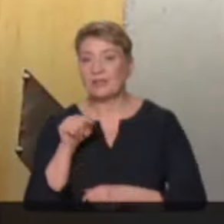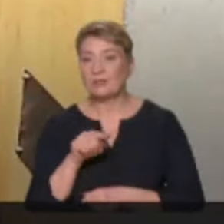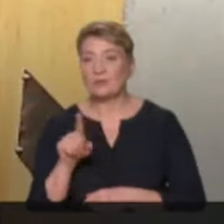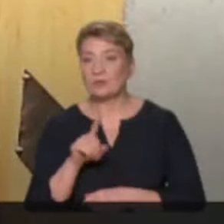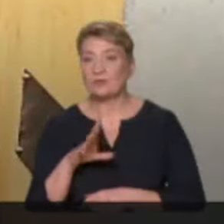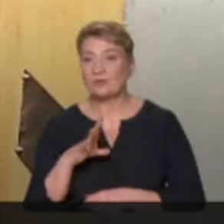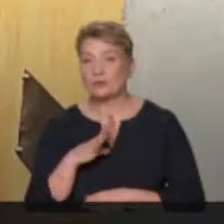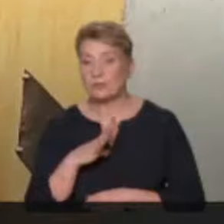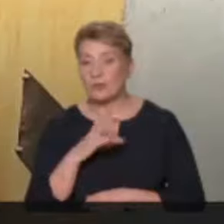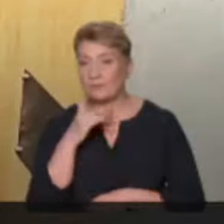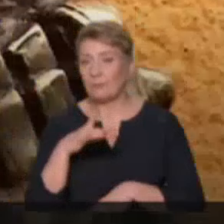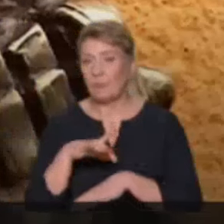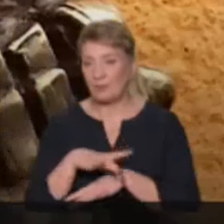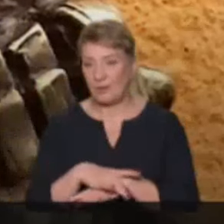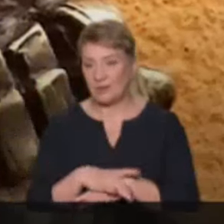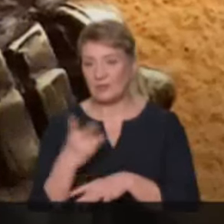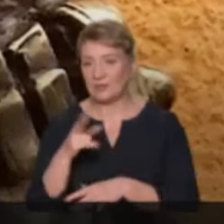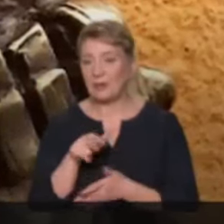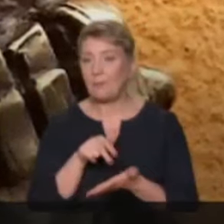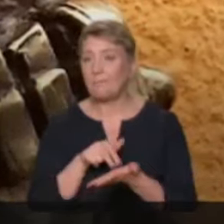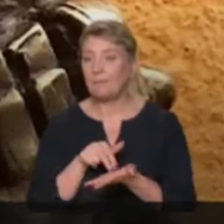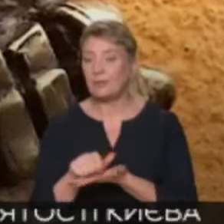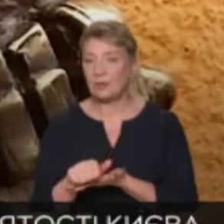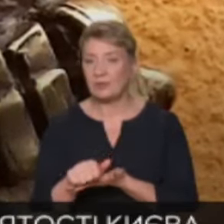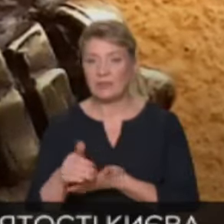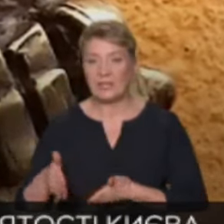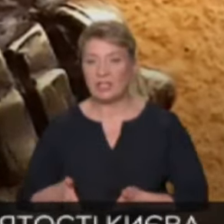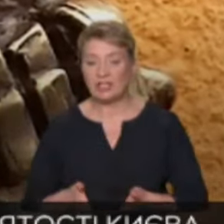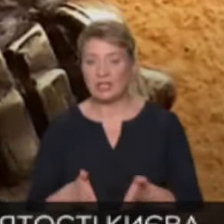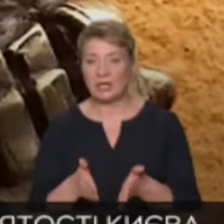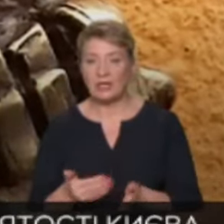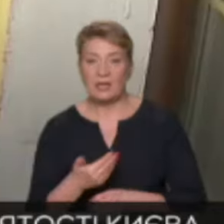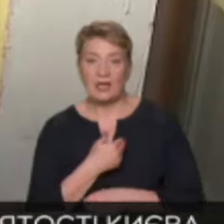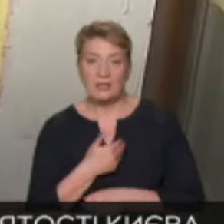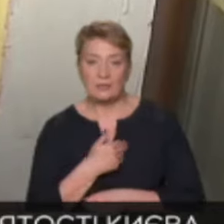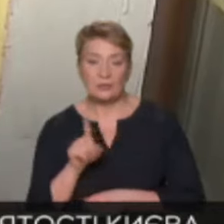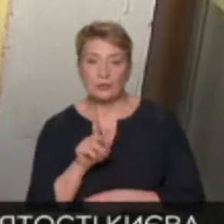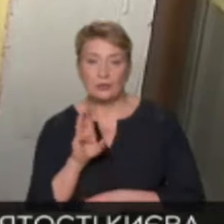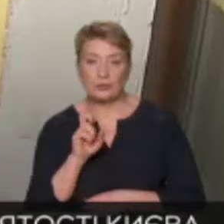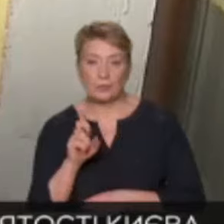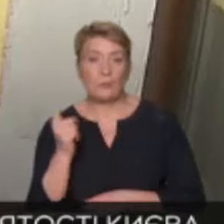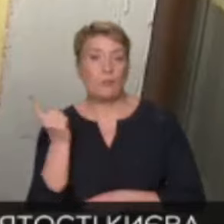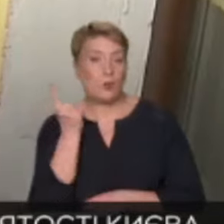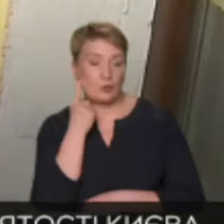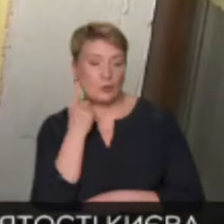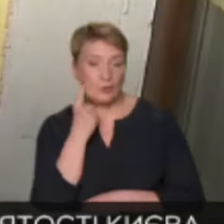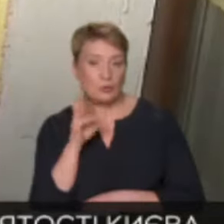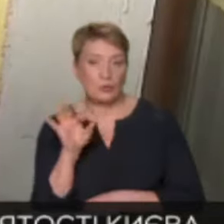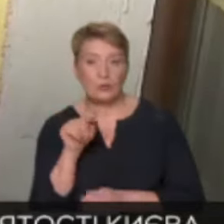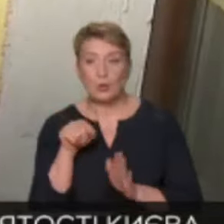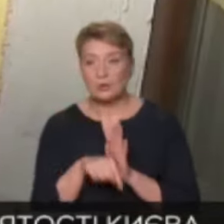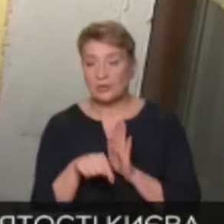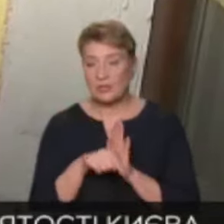її побачити, треба пройти доволі нелегкий шлях. Я хочу, щоб ви почули, що означає